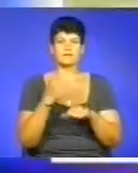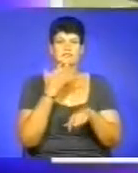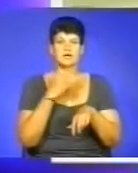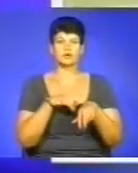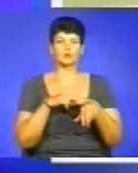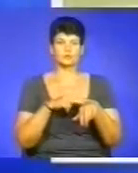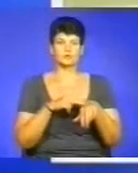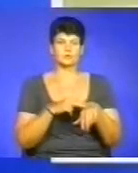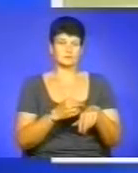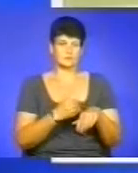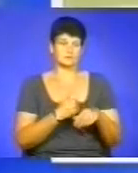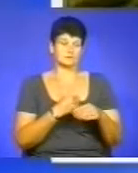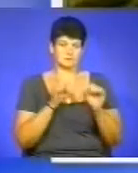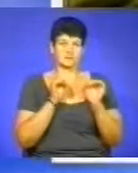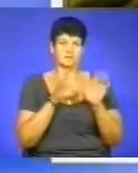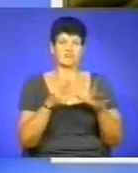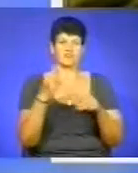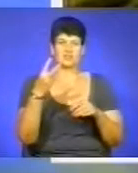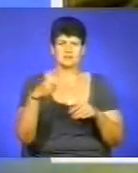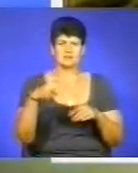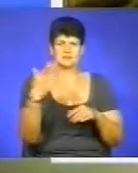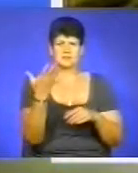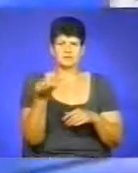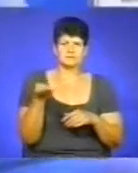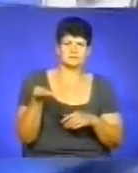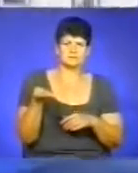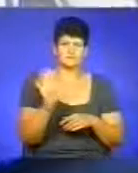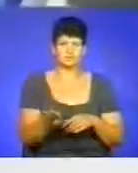області добровільно здав 25 одиниць холодної зброї.